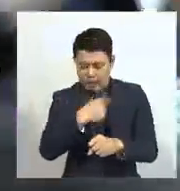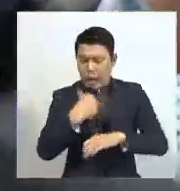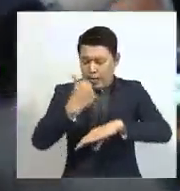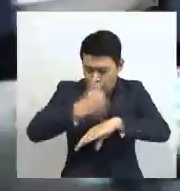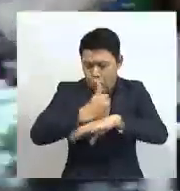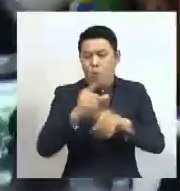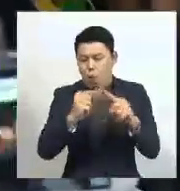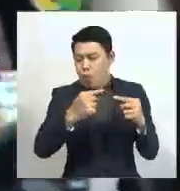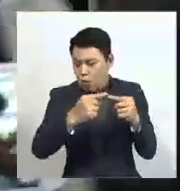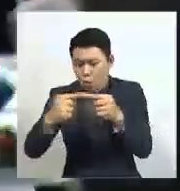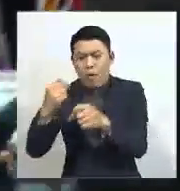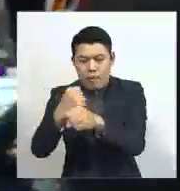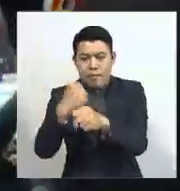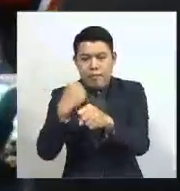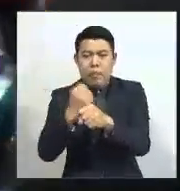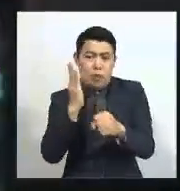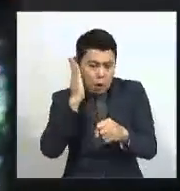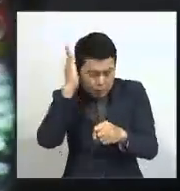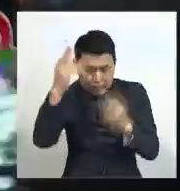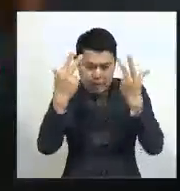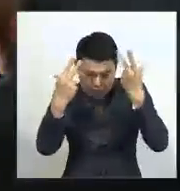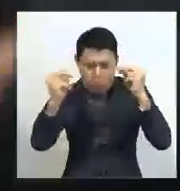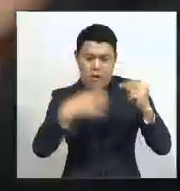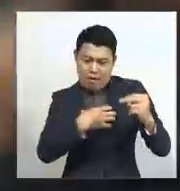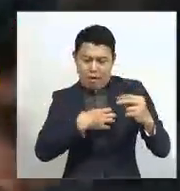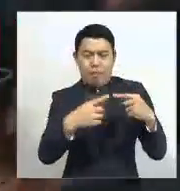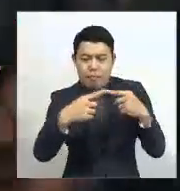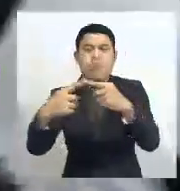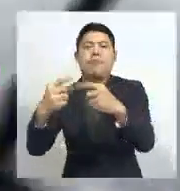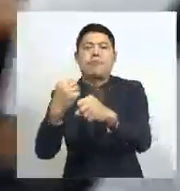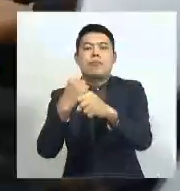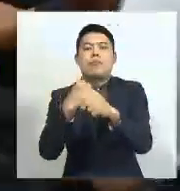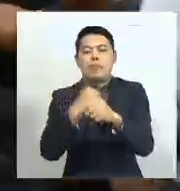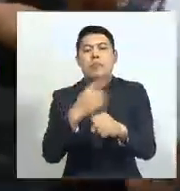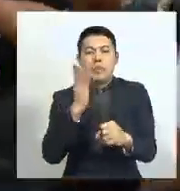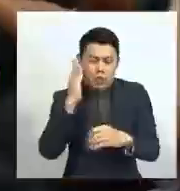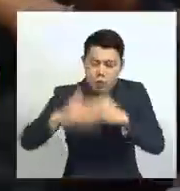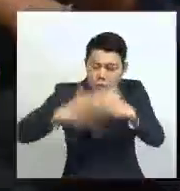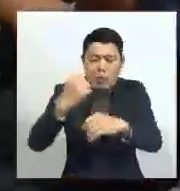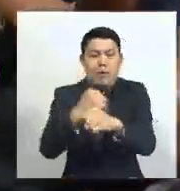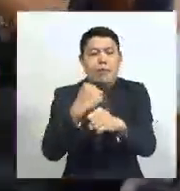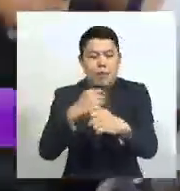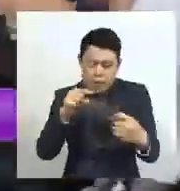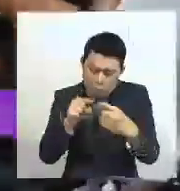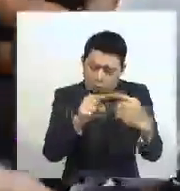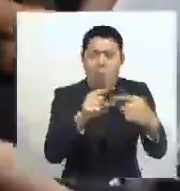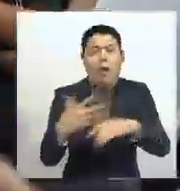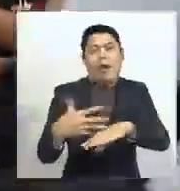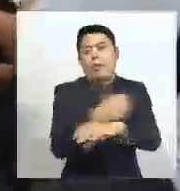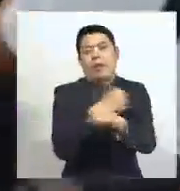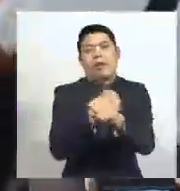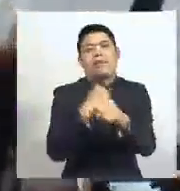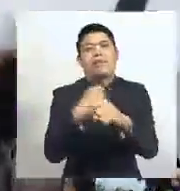าพรรคอนาคตใหม่ต่อไปและจะเป็นแคนดิเดตนายกรัฐมนตรีจากนี้นะครับก็จะเดินหน้าทำงานด้านการเมืองต่อไปด้วยนะครับไ